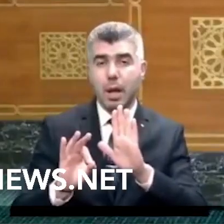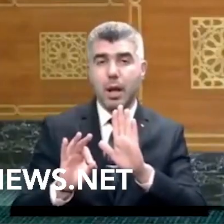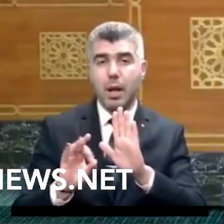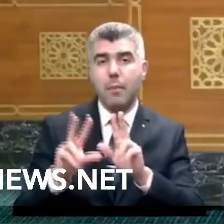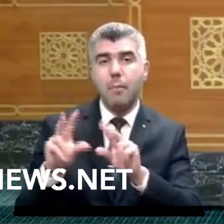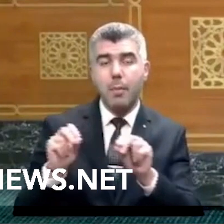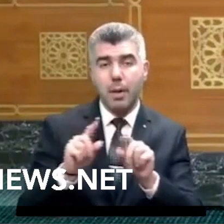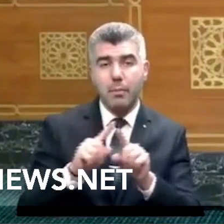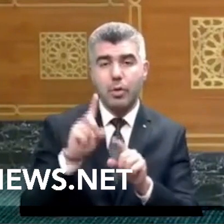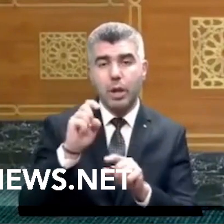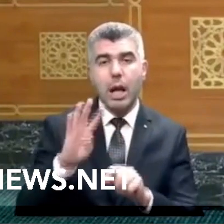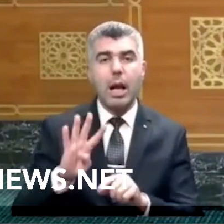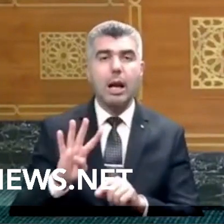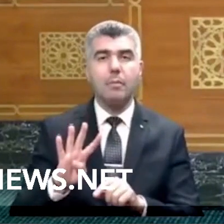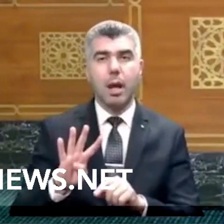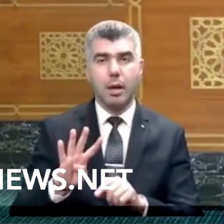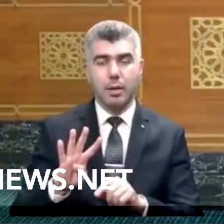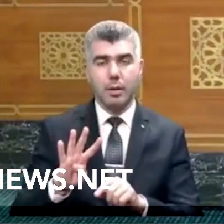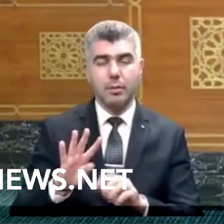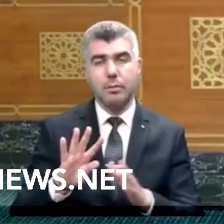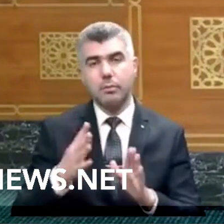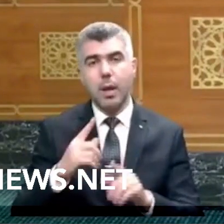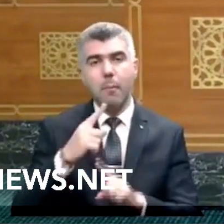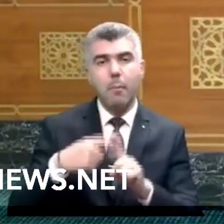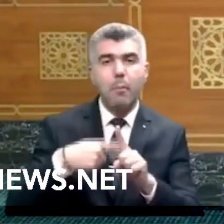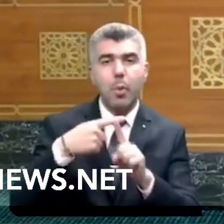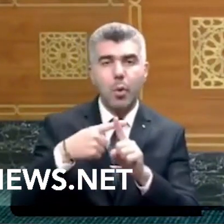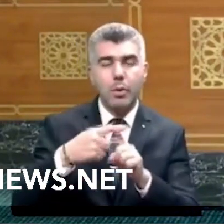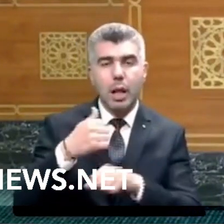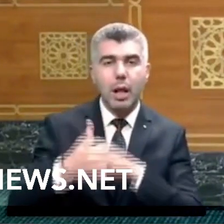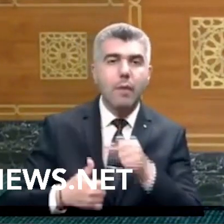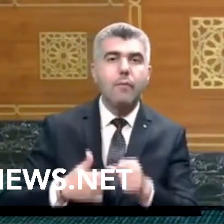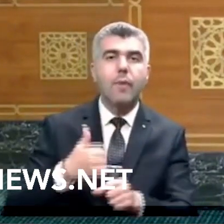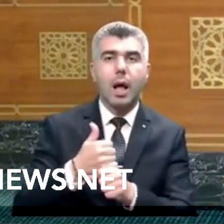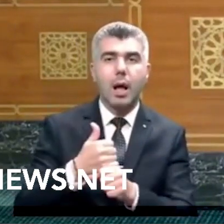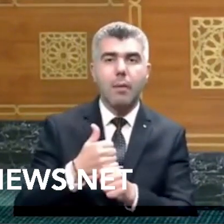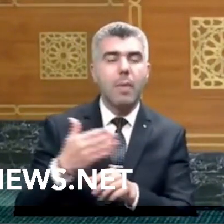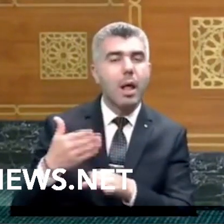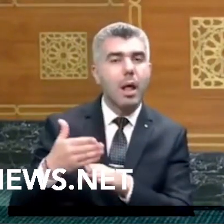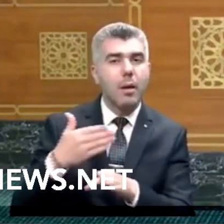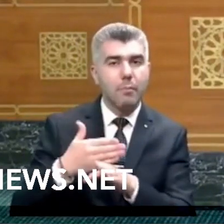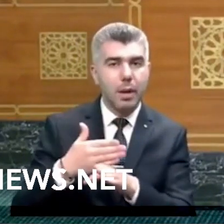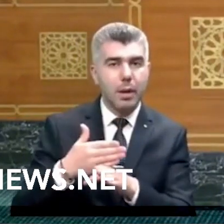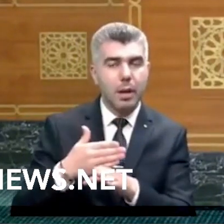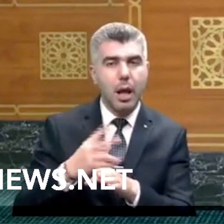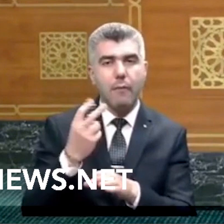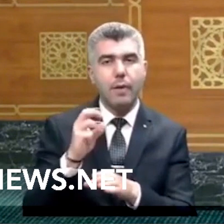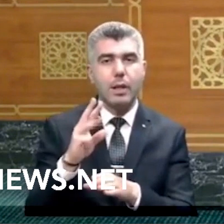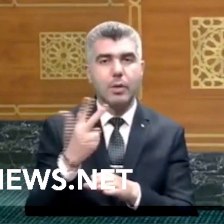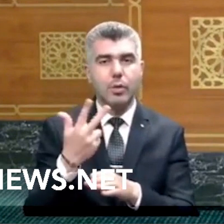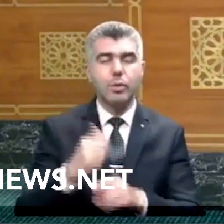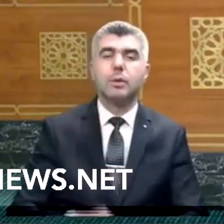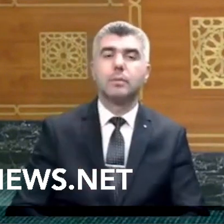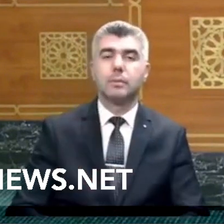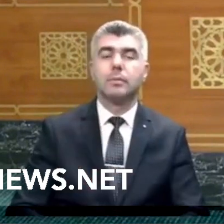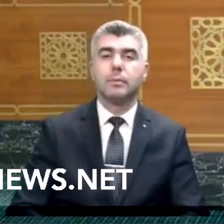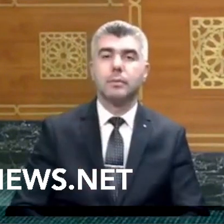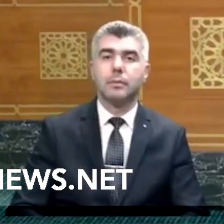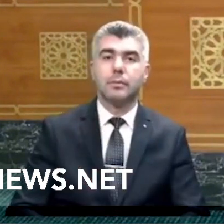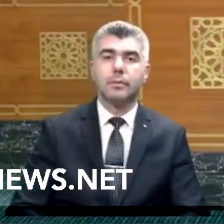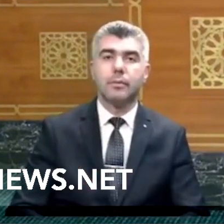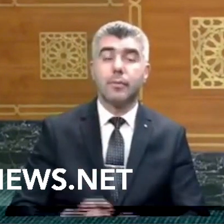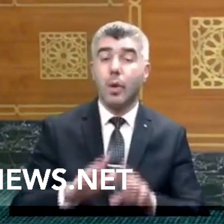منذ ابريل ولينا يعني احسن من السنه الفتره الماضيه